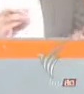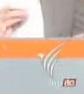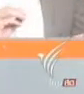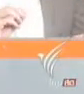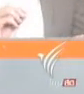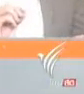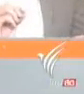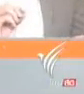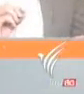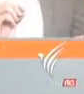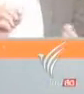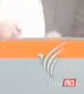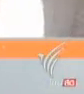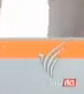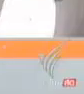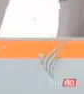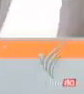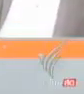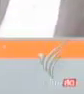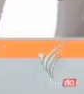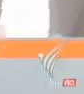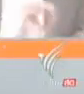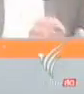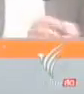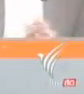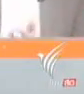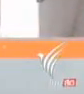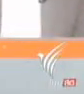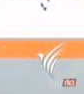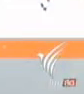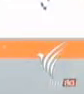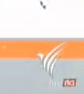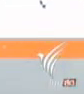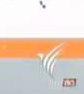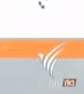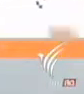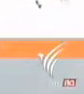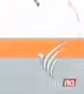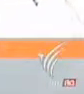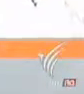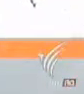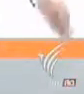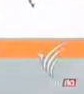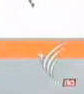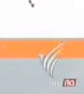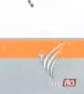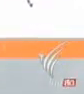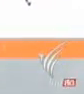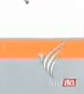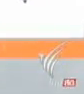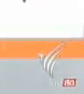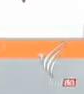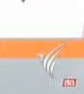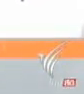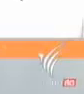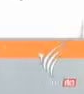มันมีจุดไอเดียแต่แรกมายังไงถึงได้ออกมาเป็นเรื่องนี้ได้ ก็คิดนะว่าจะทำยังไง